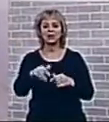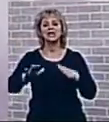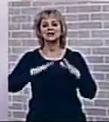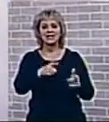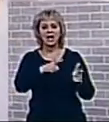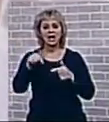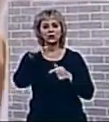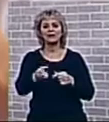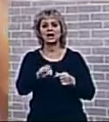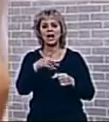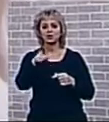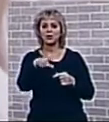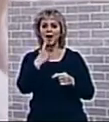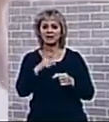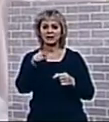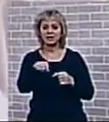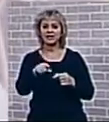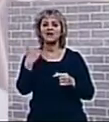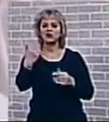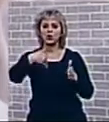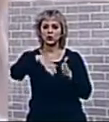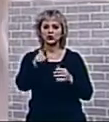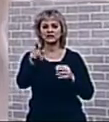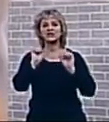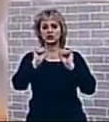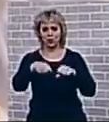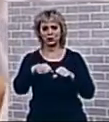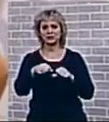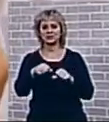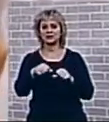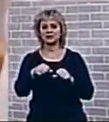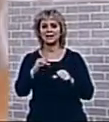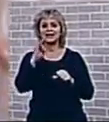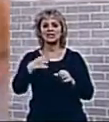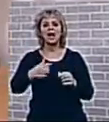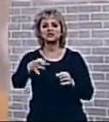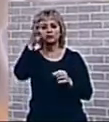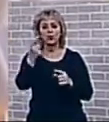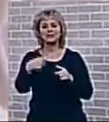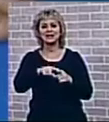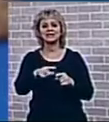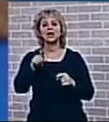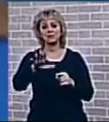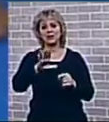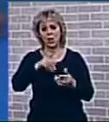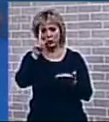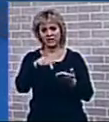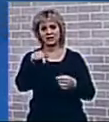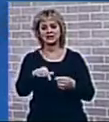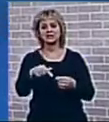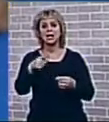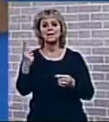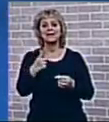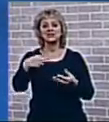Тренеры готовили хорошо, говорили: вы лучшие, вы сможете. И я вспомнил это, и пришла уверенность.